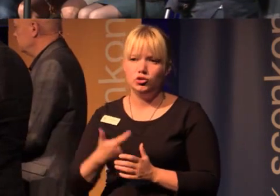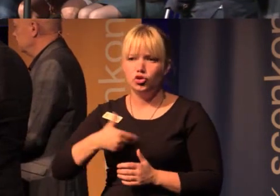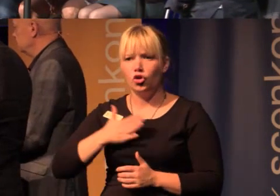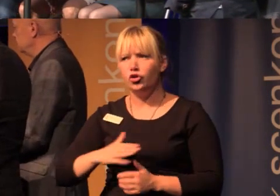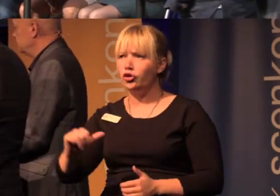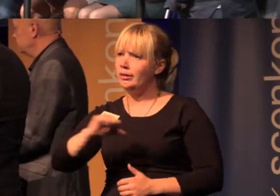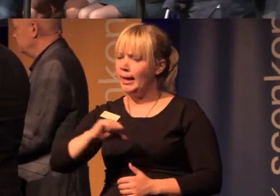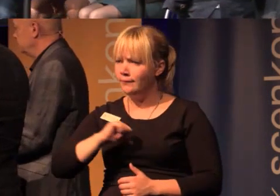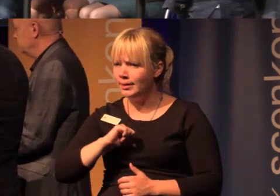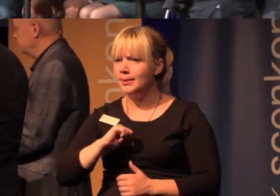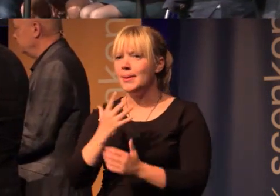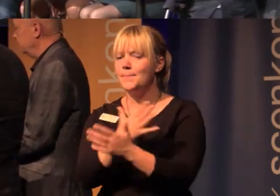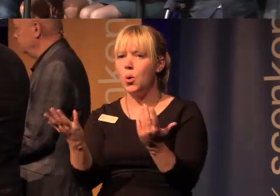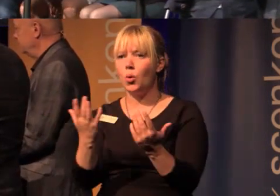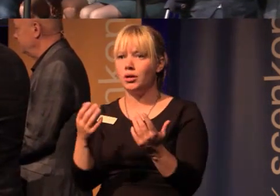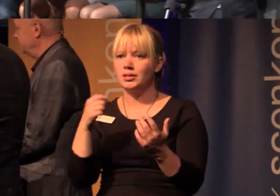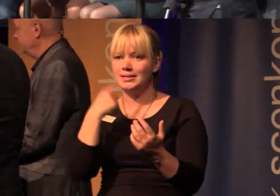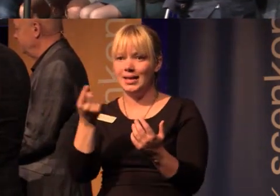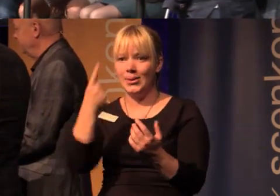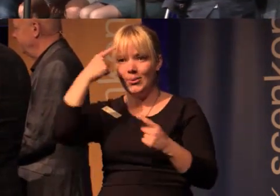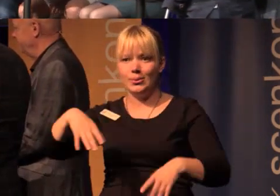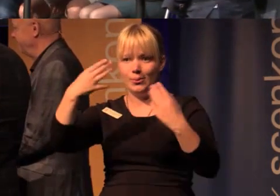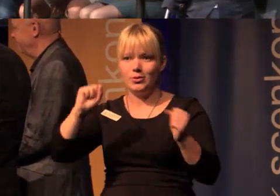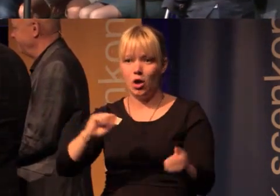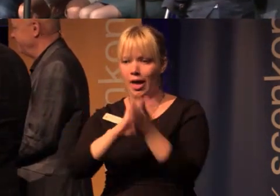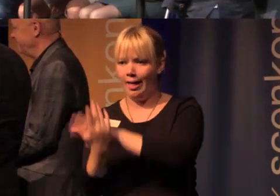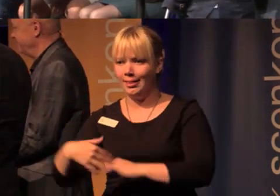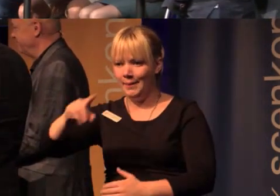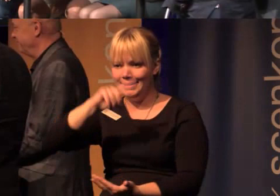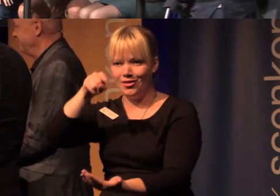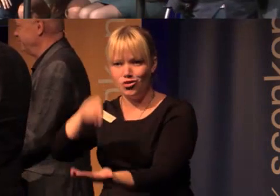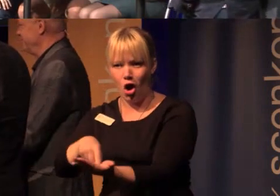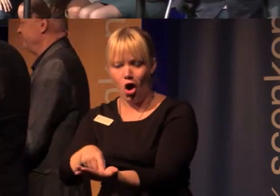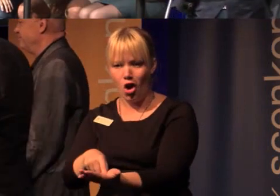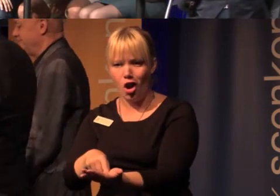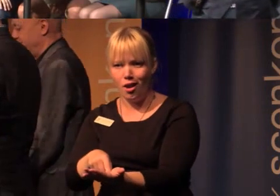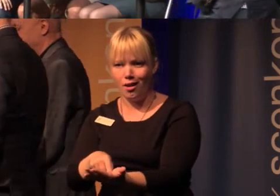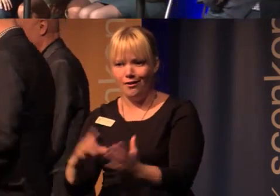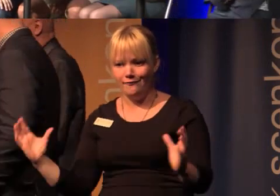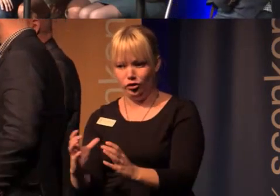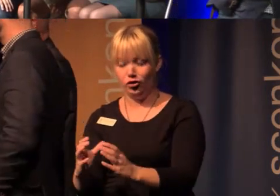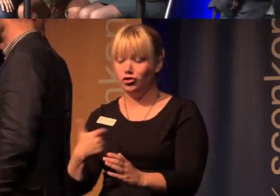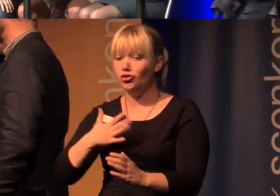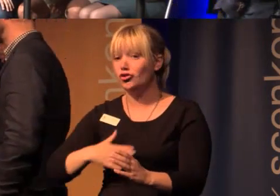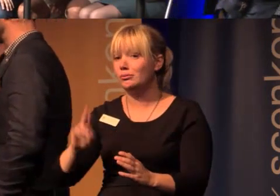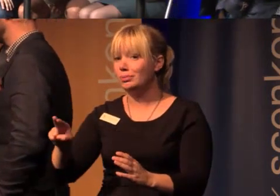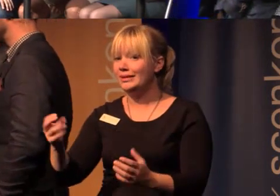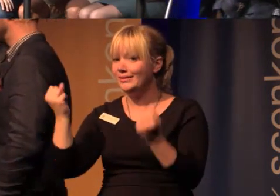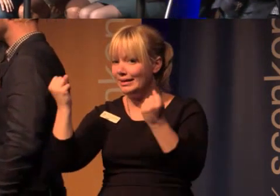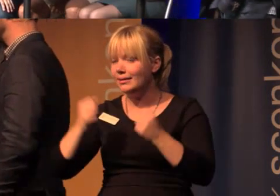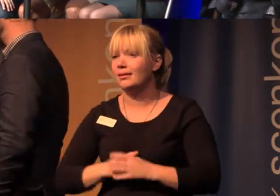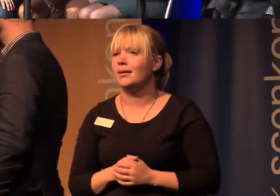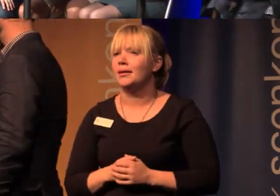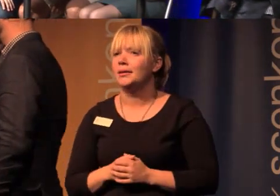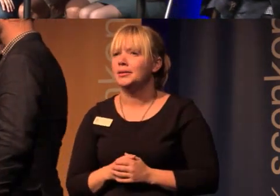trevligt att det är så många nu som pratar om decentralisering av kulturen i den här panelen. Därför att det är verkligen någonting som jag tycker är viktigt. Och